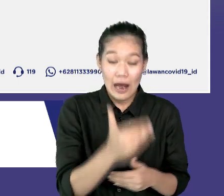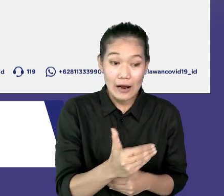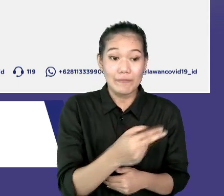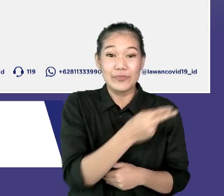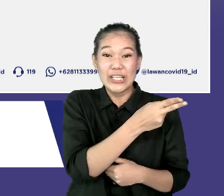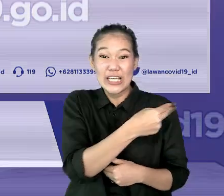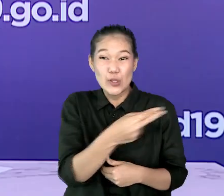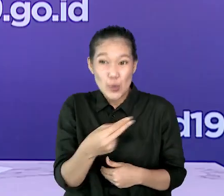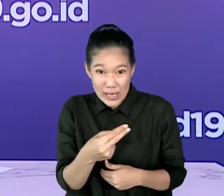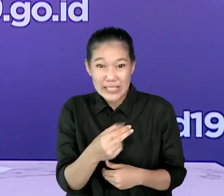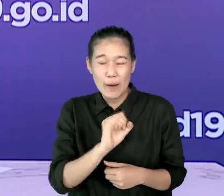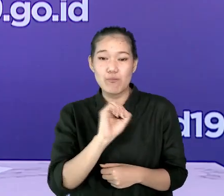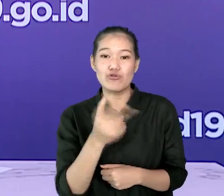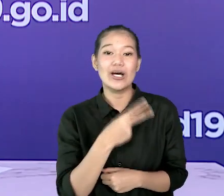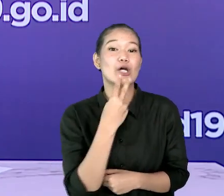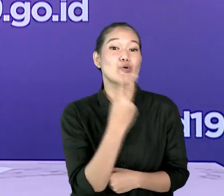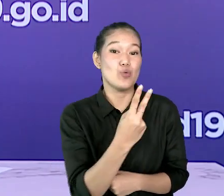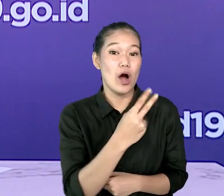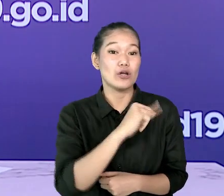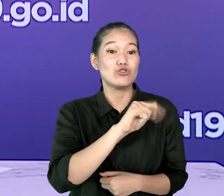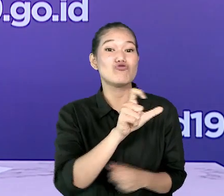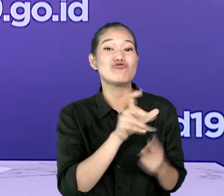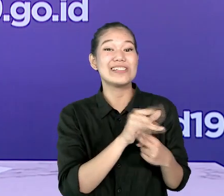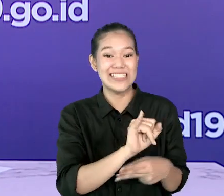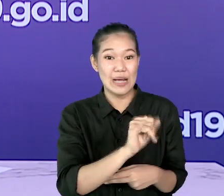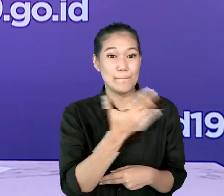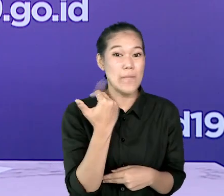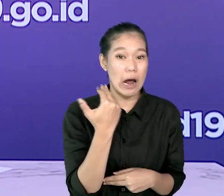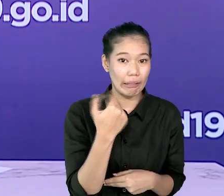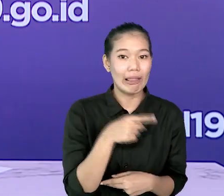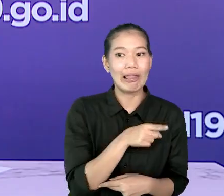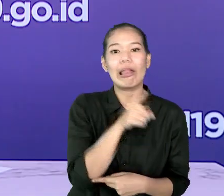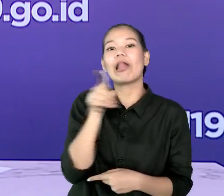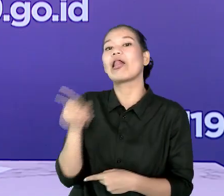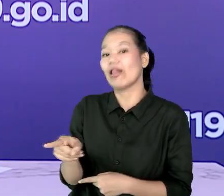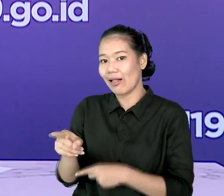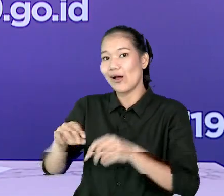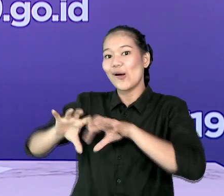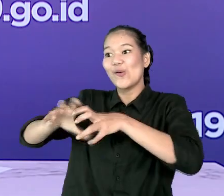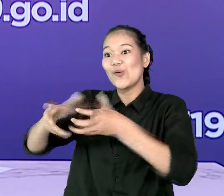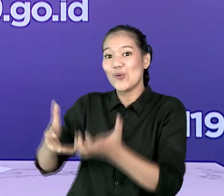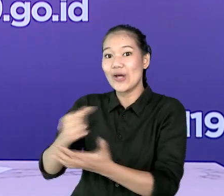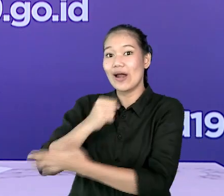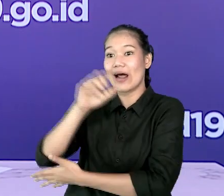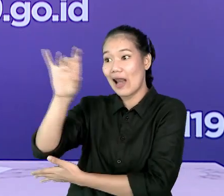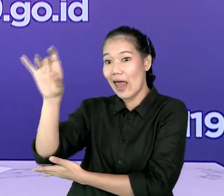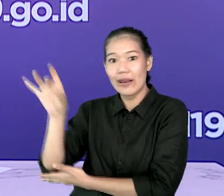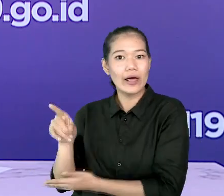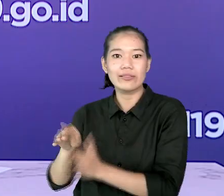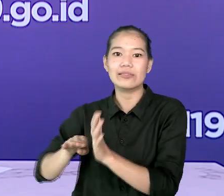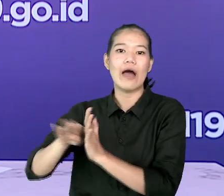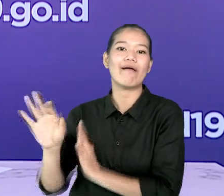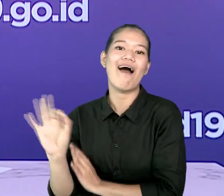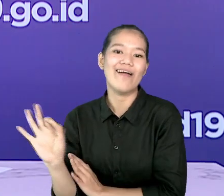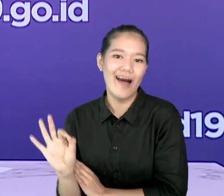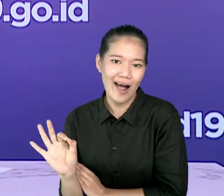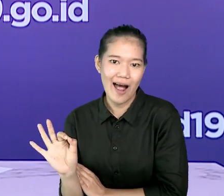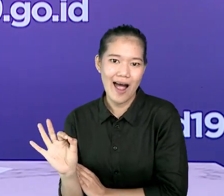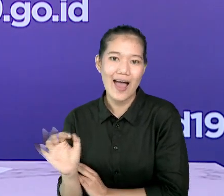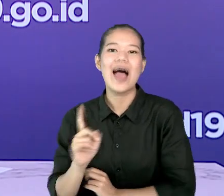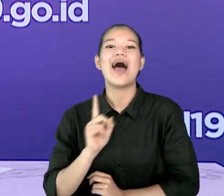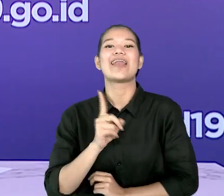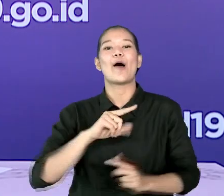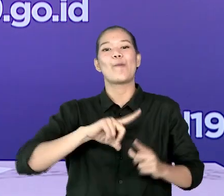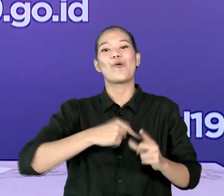puncak kasus kedua di bulan Juli lalu, justru negara-negara lainnya dan dunia tidak mengalami kenaikan. Dan pada